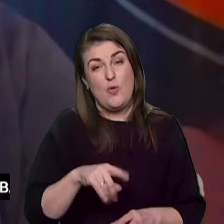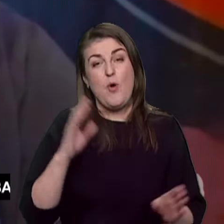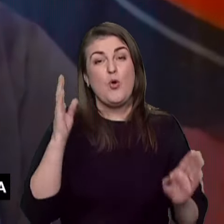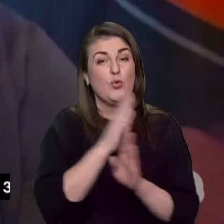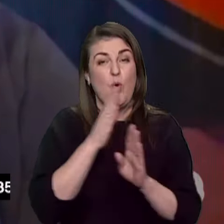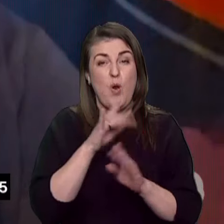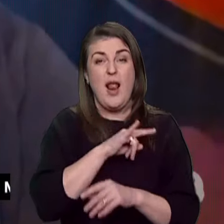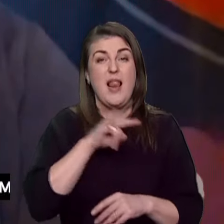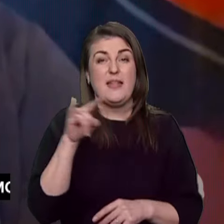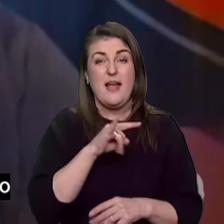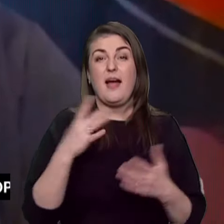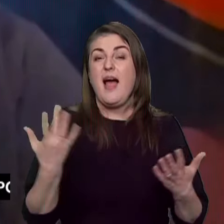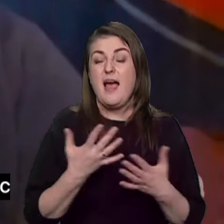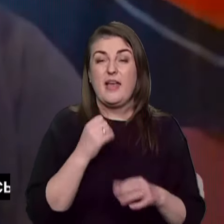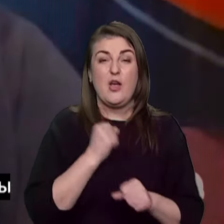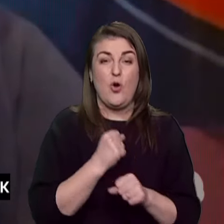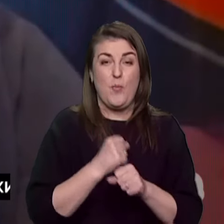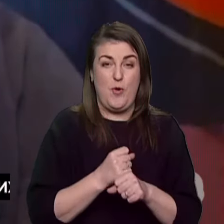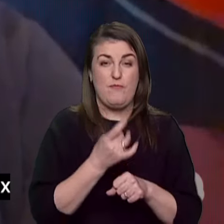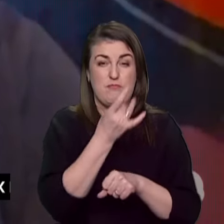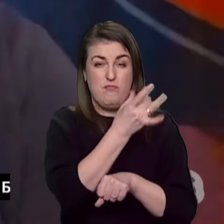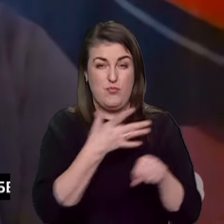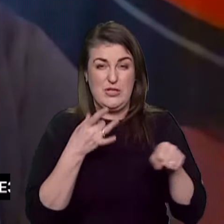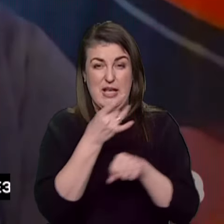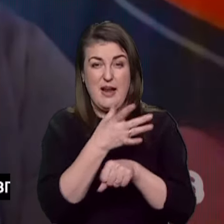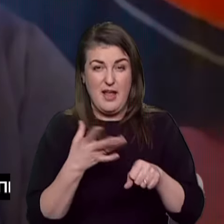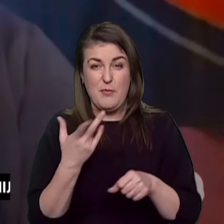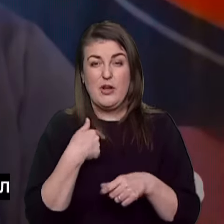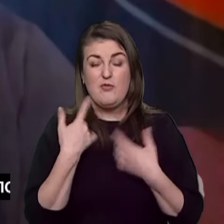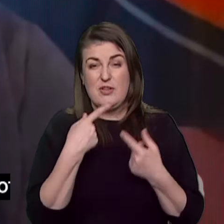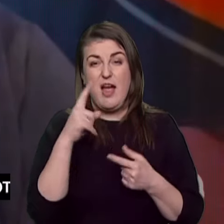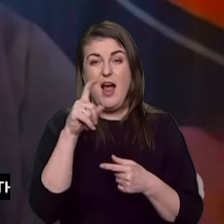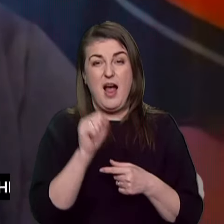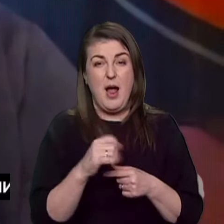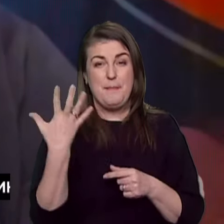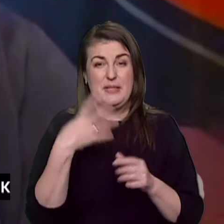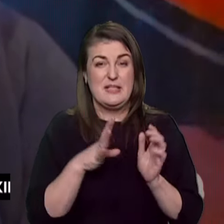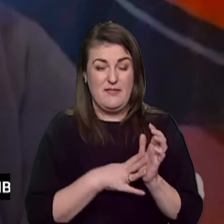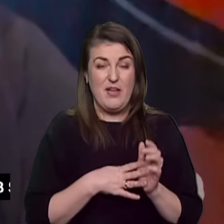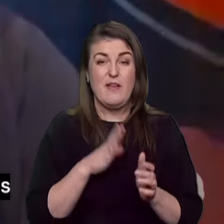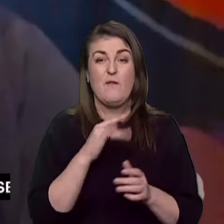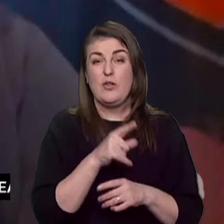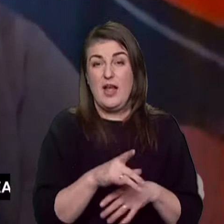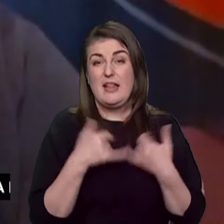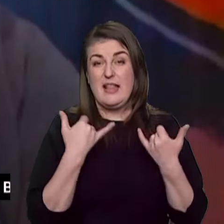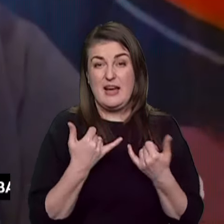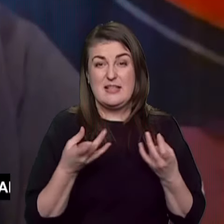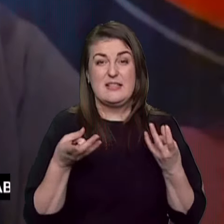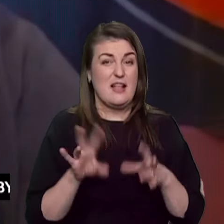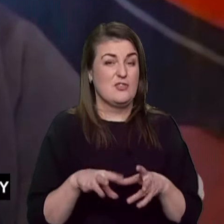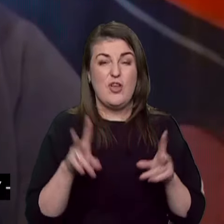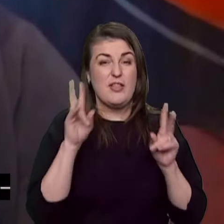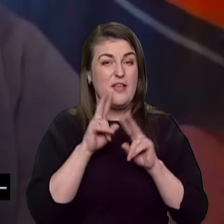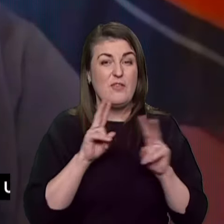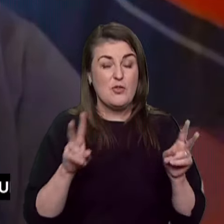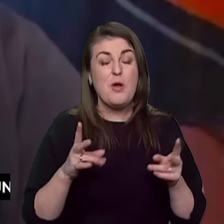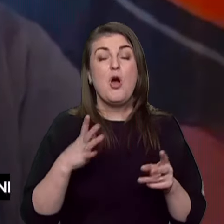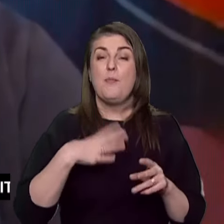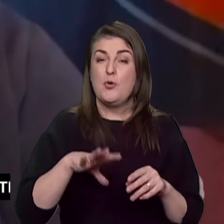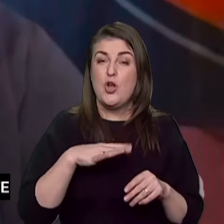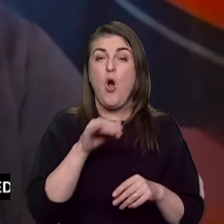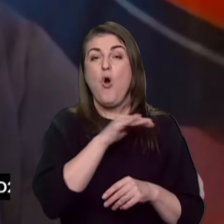доля літака, який робив пуски ракет, про які я вже згадав, Х-59, вона наразі залишається невідомою. Тож